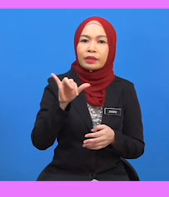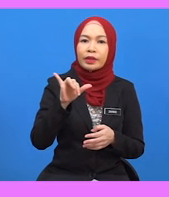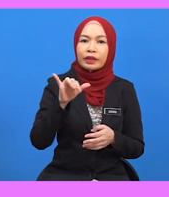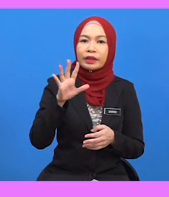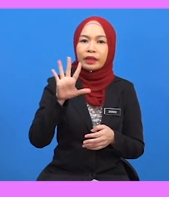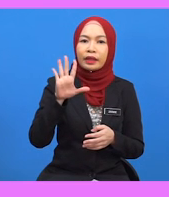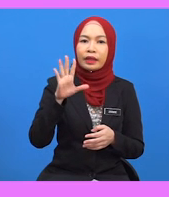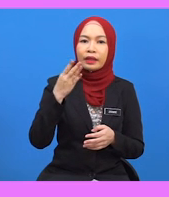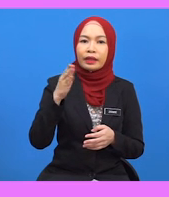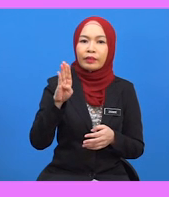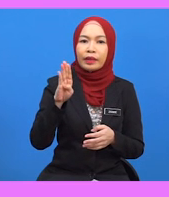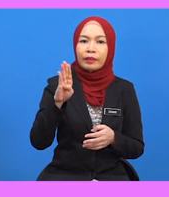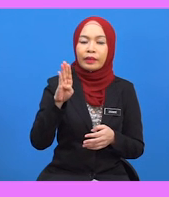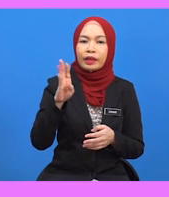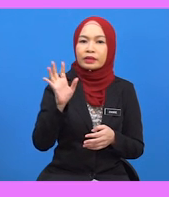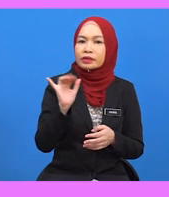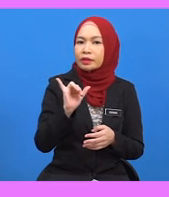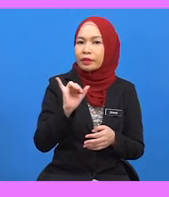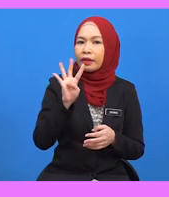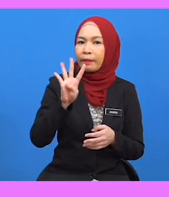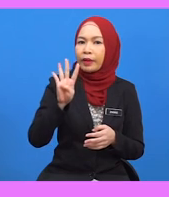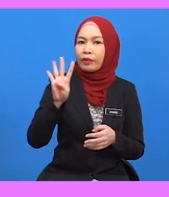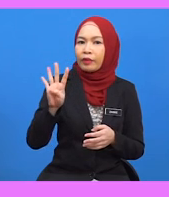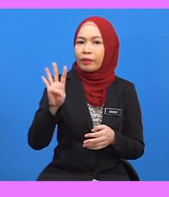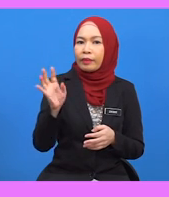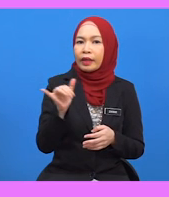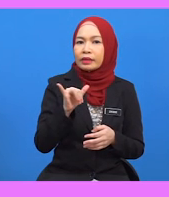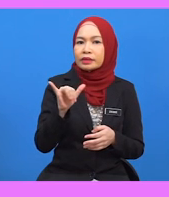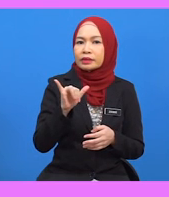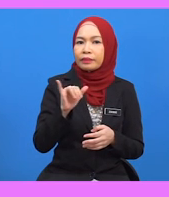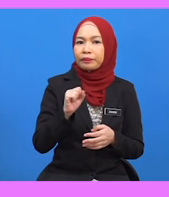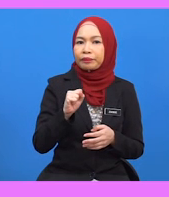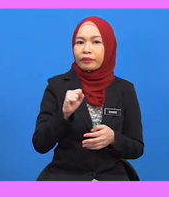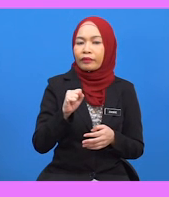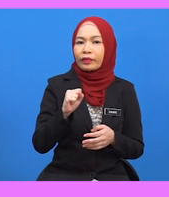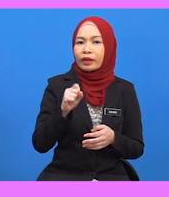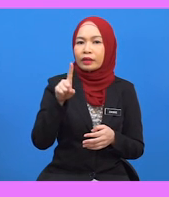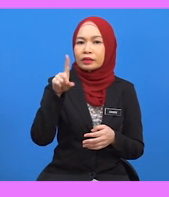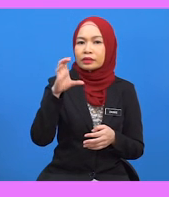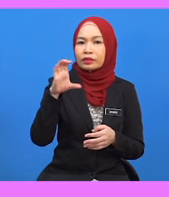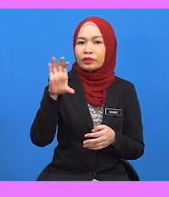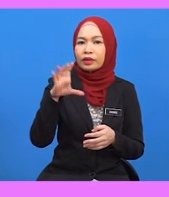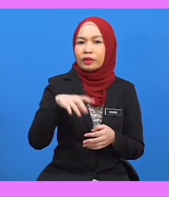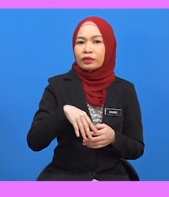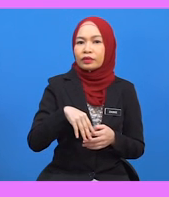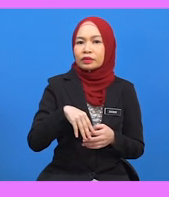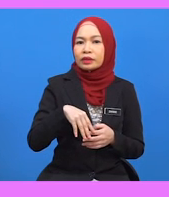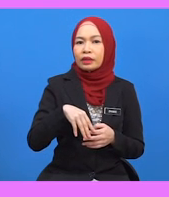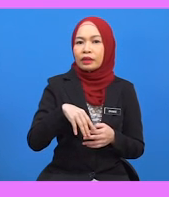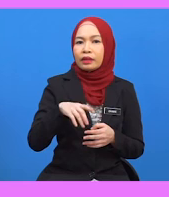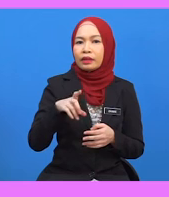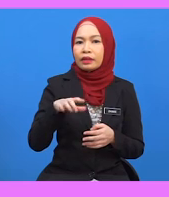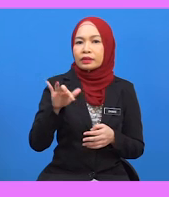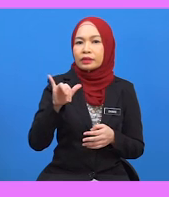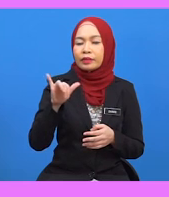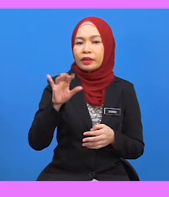L6 sama dengan 44, L7 sama dengan 100, L8